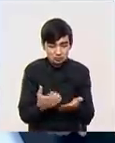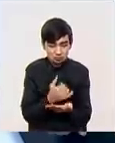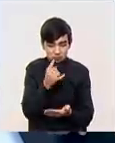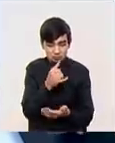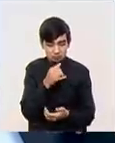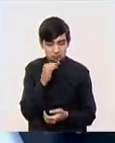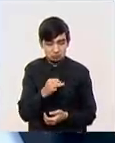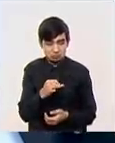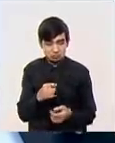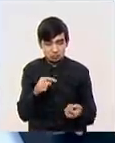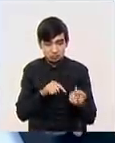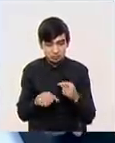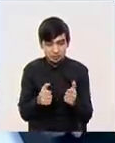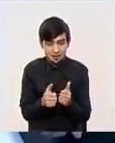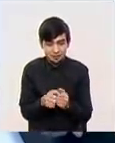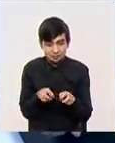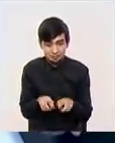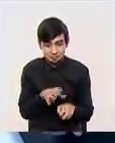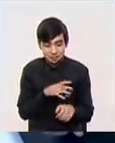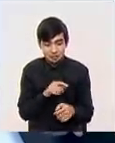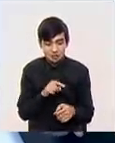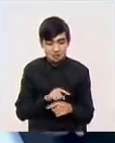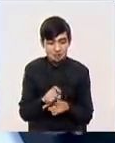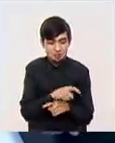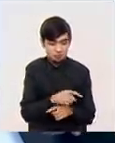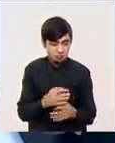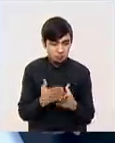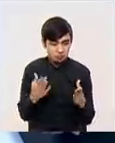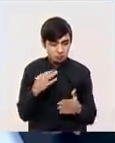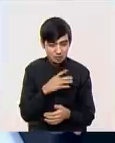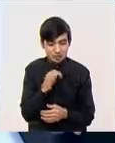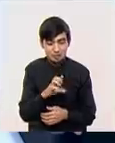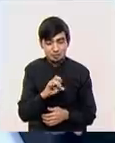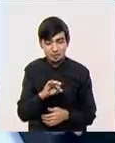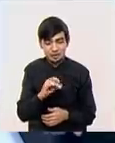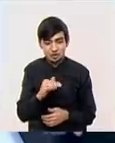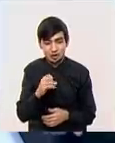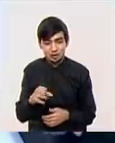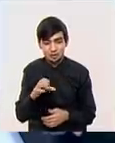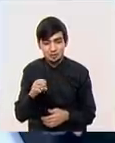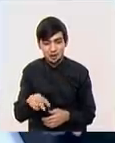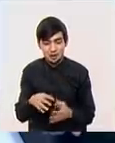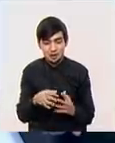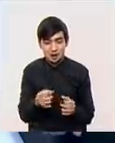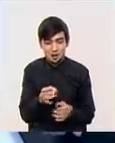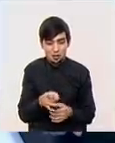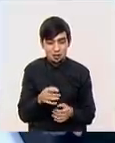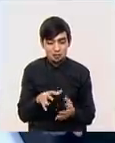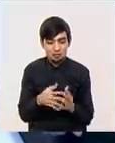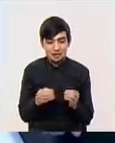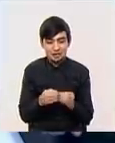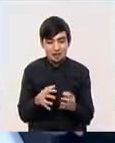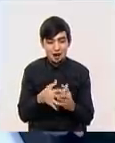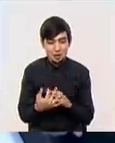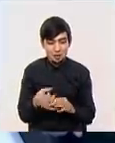кесел әсіресе бір-біріне жақын орналасқан елді мекендерде көп тіркелген. Қазір Біржан сал ауданындағы 10 ауылда төрт түлікті аман алып қалу үшін мал